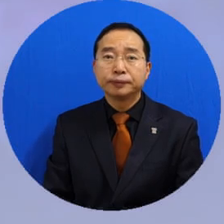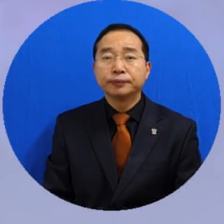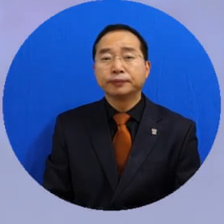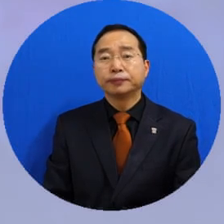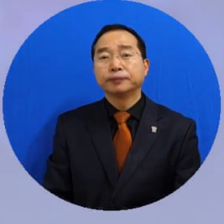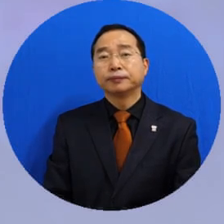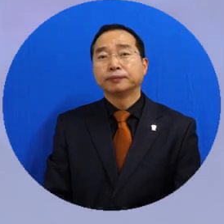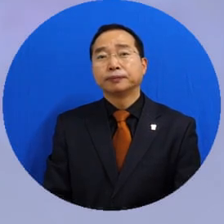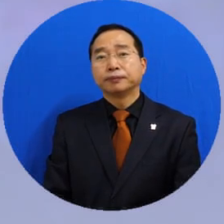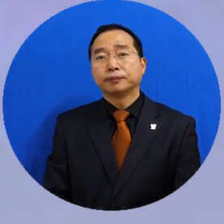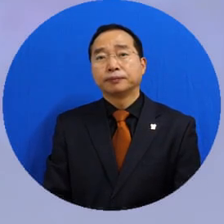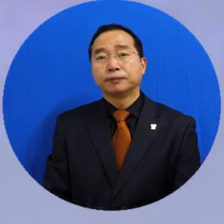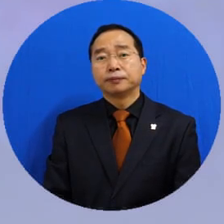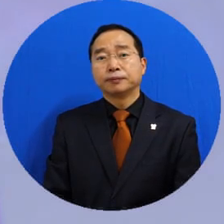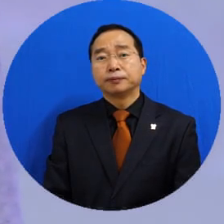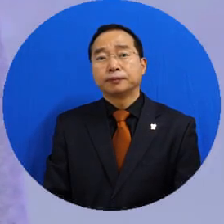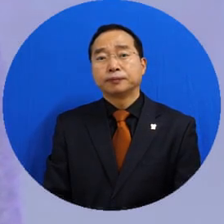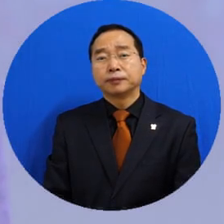창작적으로도 그렇고